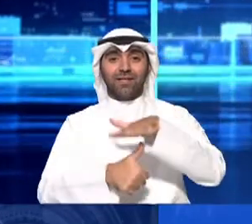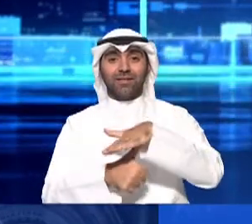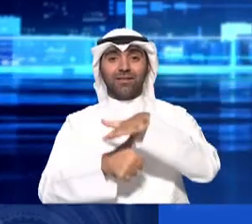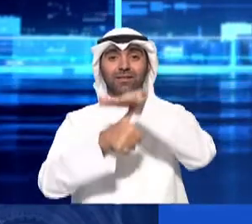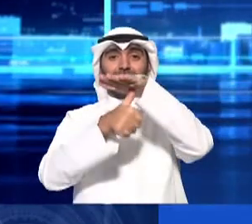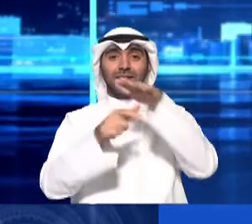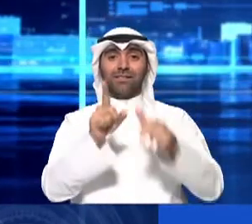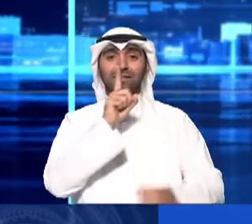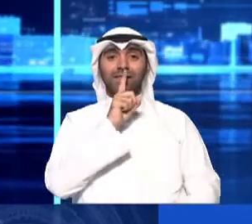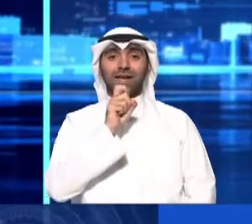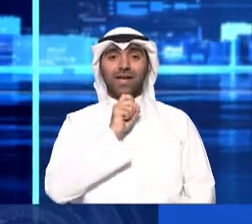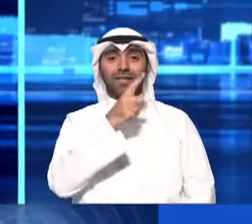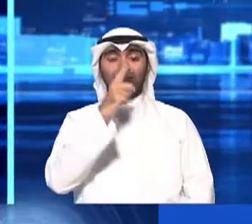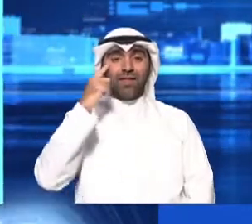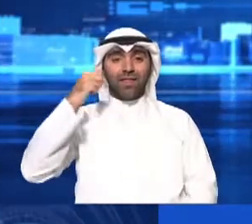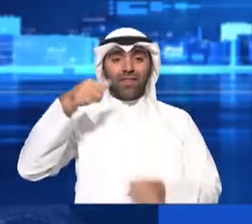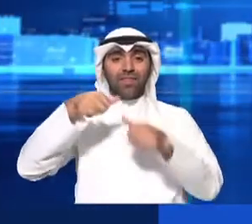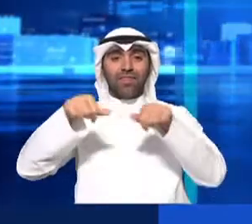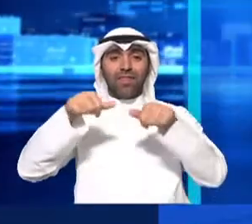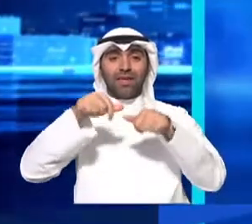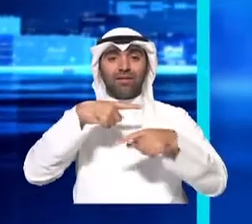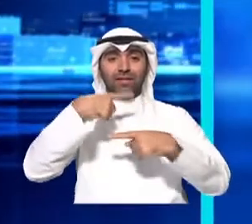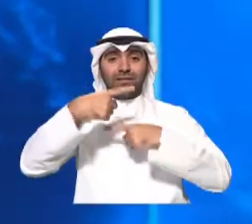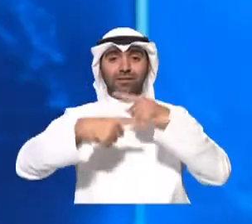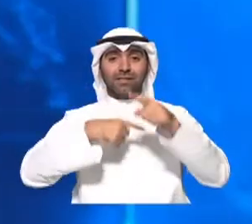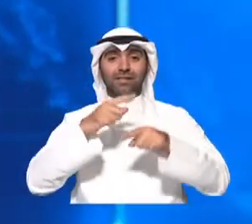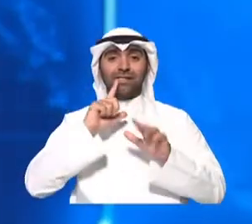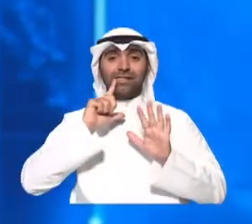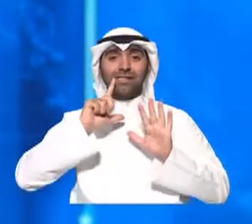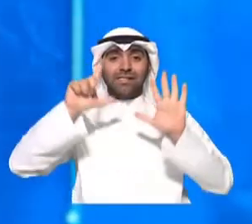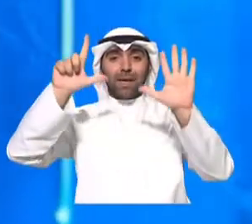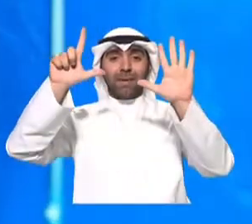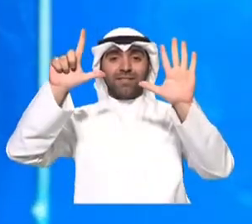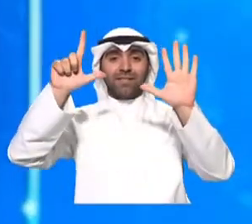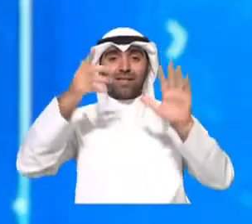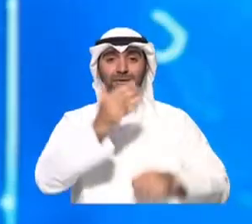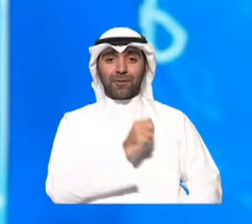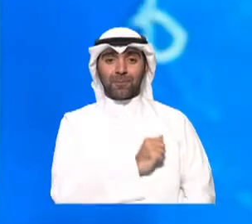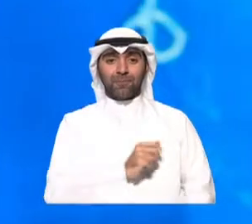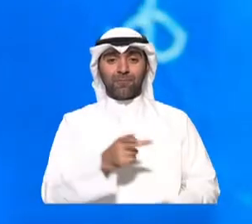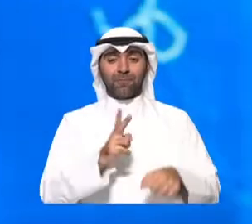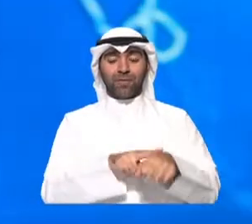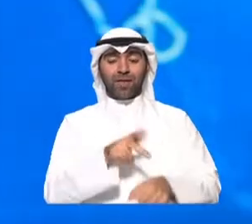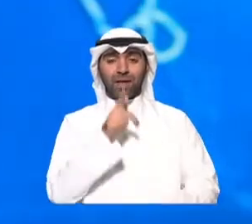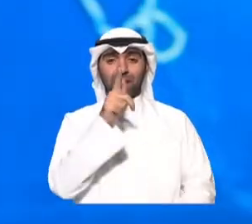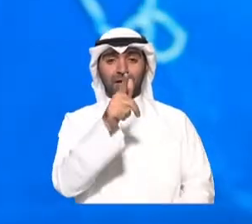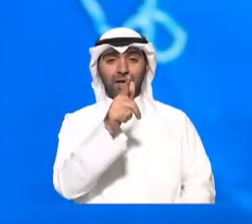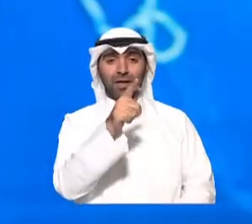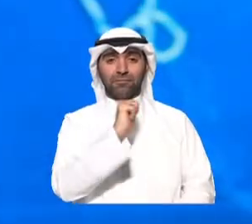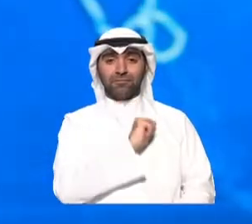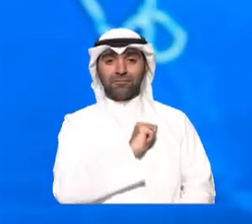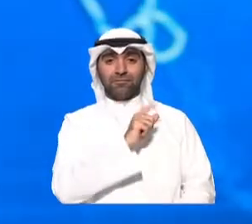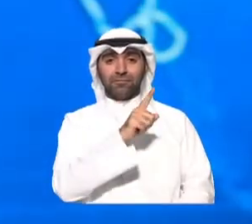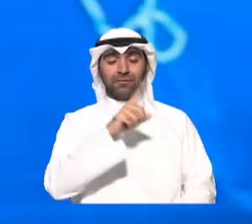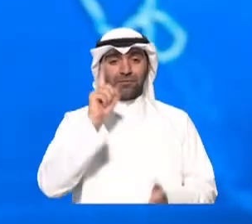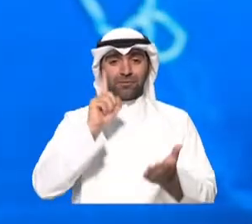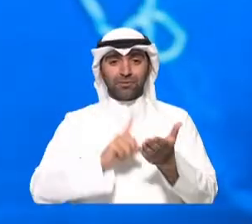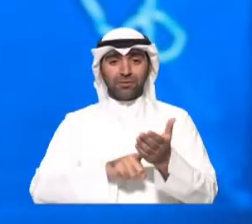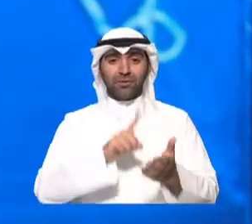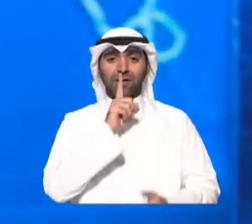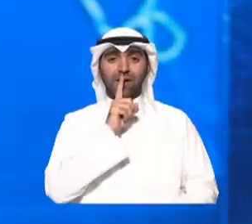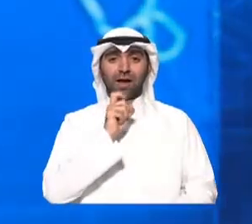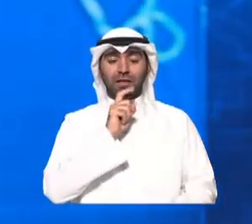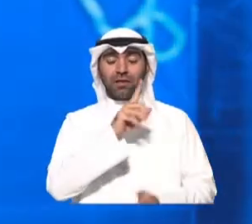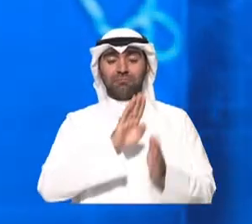بمناسبة الذكرى 7 لتوليه مقاليد الحكم، مشيدا سموه رعاه الله بما حققته دولة